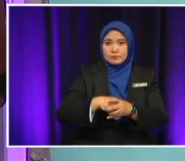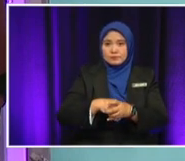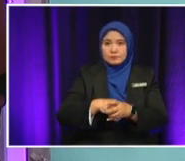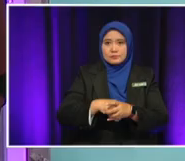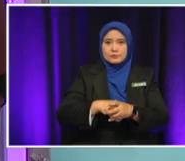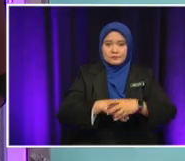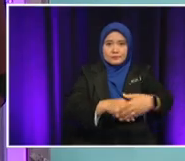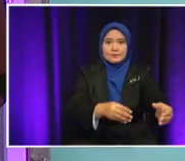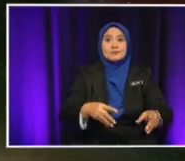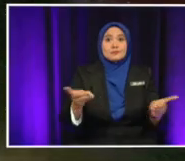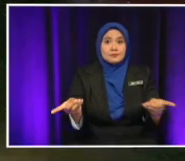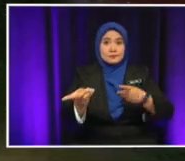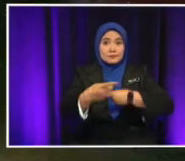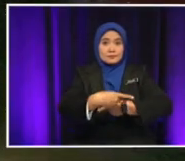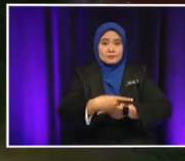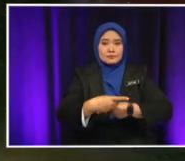oke